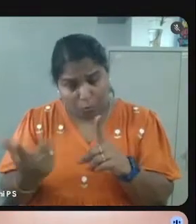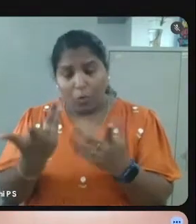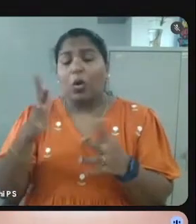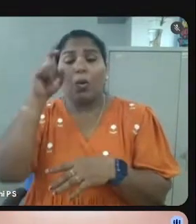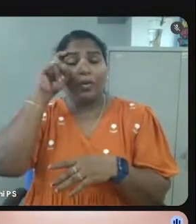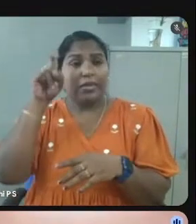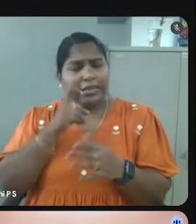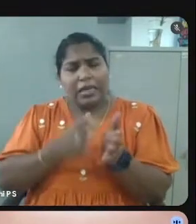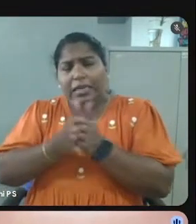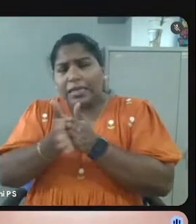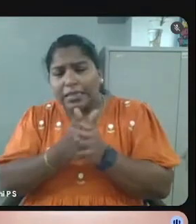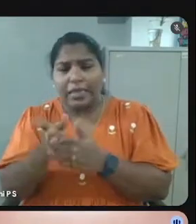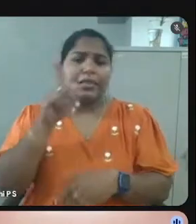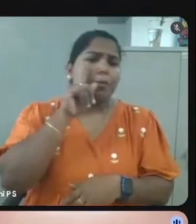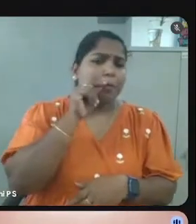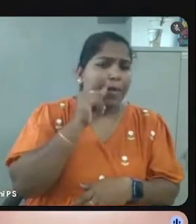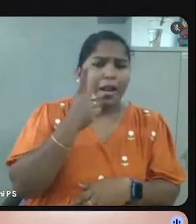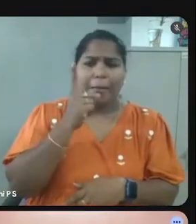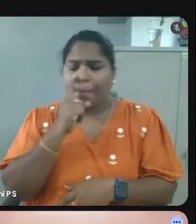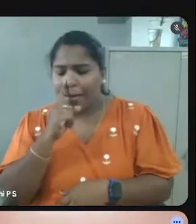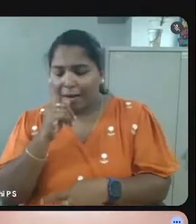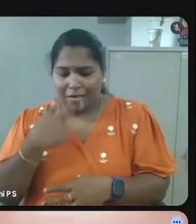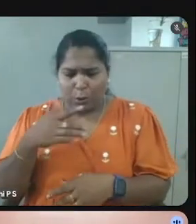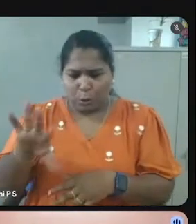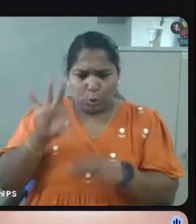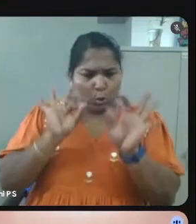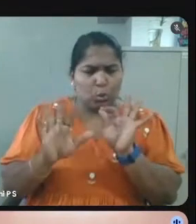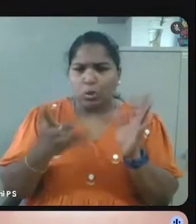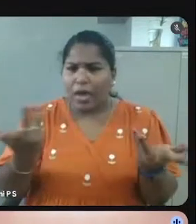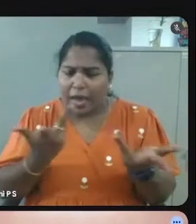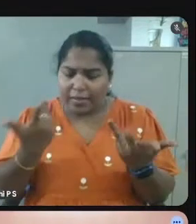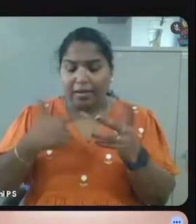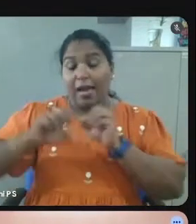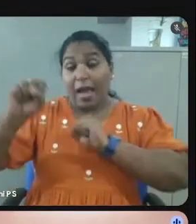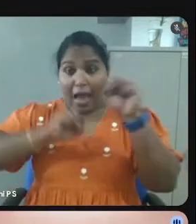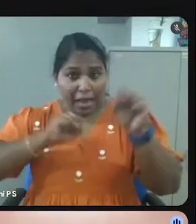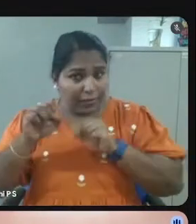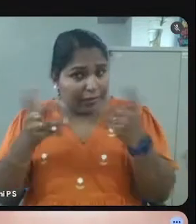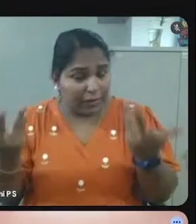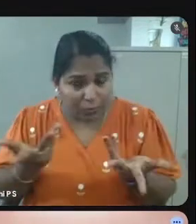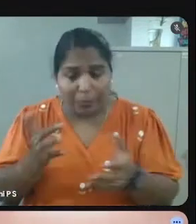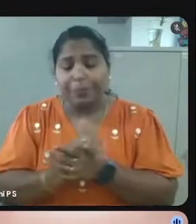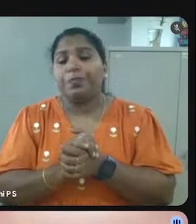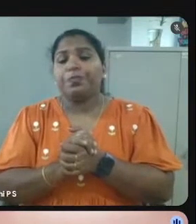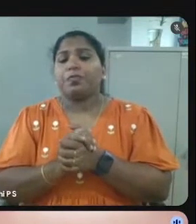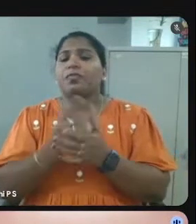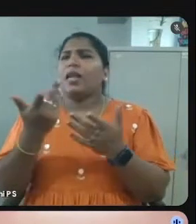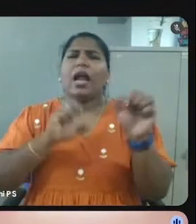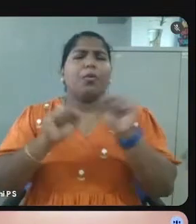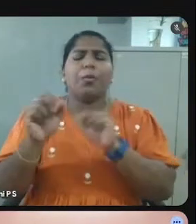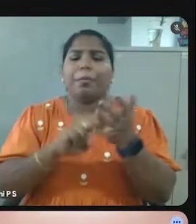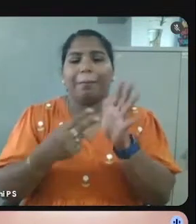പ്രിഫറൻസ്, മെയിലും ഫീമെയിലും ഉള്ള പ്രിഫറൻസ്, സെക്ഷുവൽ ആക്ടിവിറ്റി, അതായത് ഒരു